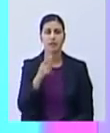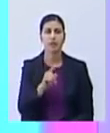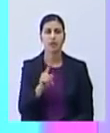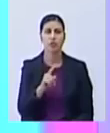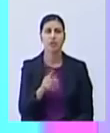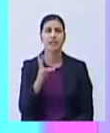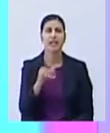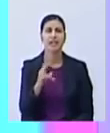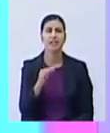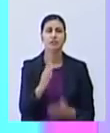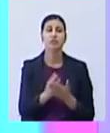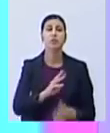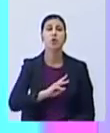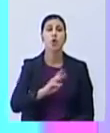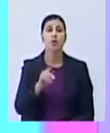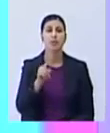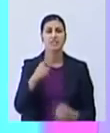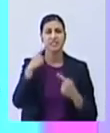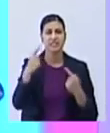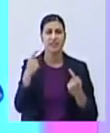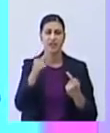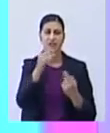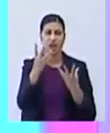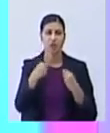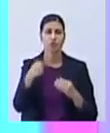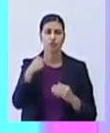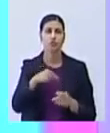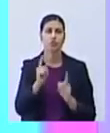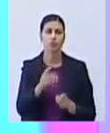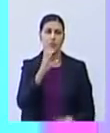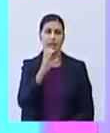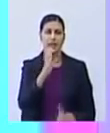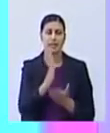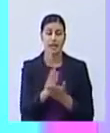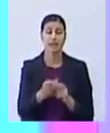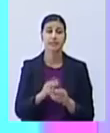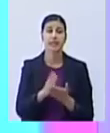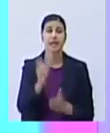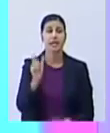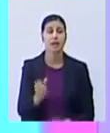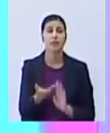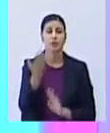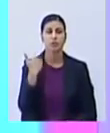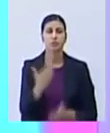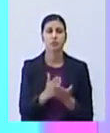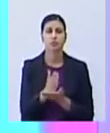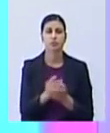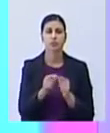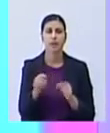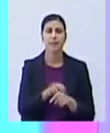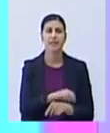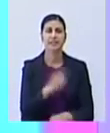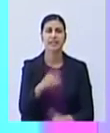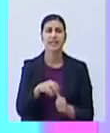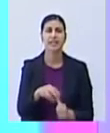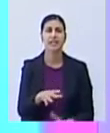შალვა ნათელაშვილს აქვს მილიონები და ის ის ტყავში გახვალი მგელია. და არ თქვა, ეს არის ადამიანი, რომელიც ძალიან დიდი ხნის განმავლობაში პარტიის ერთ-ერთი